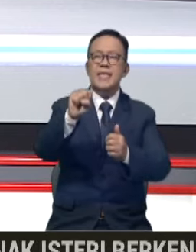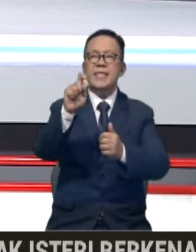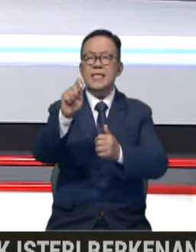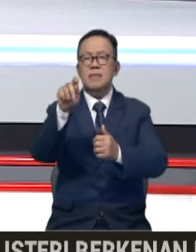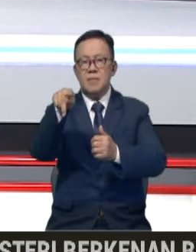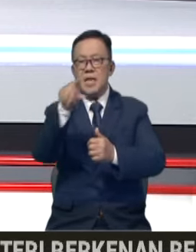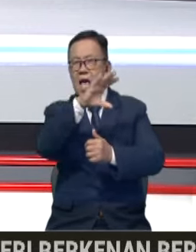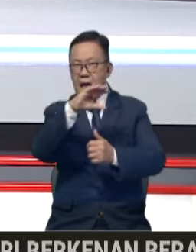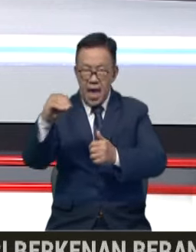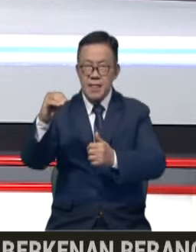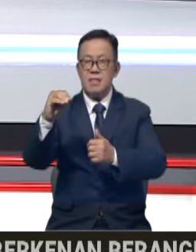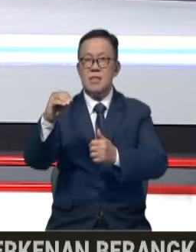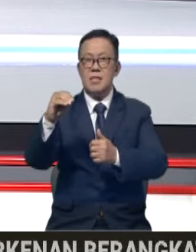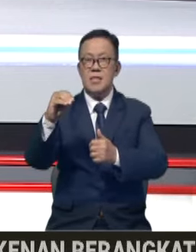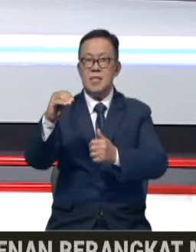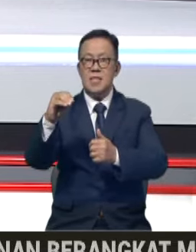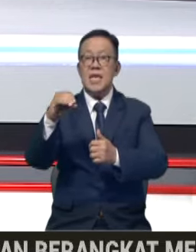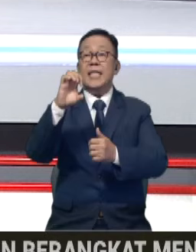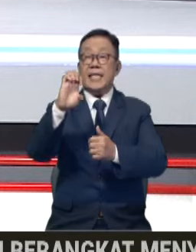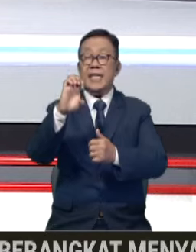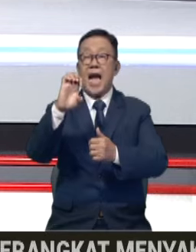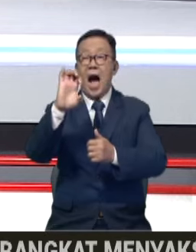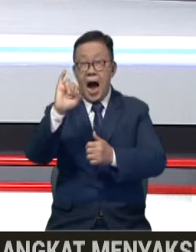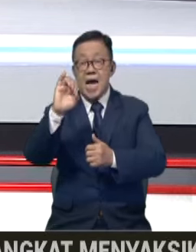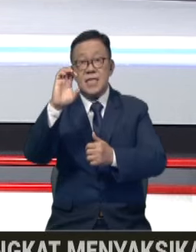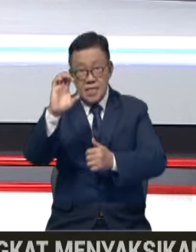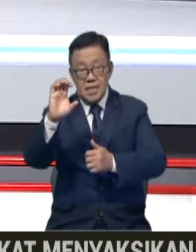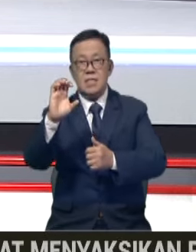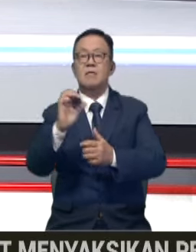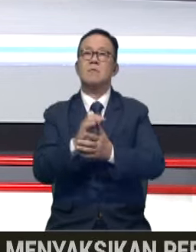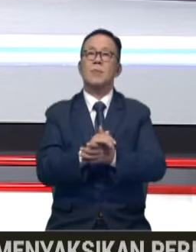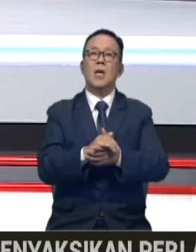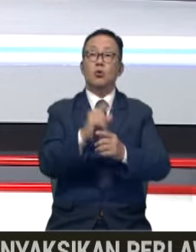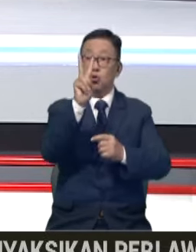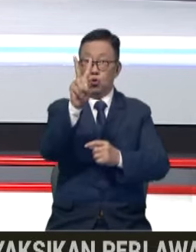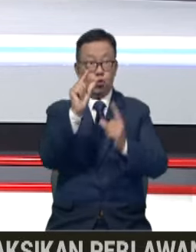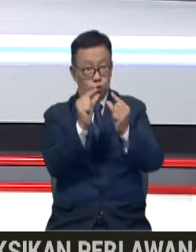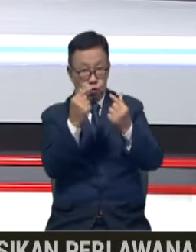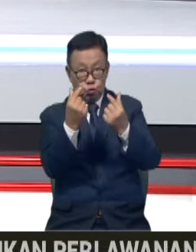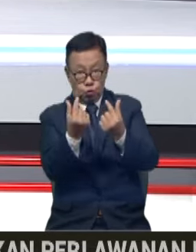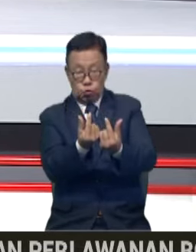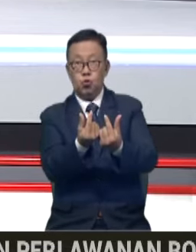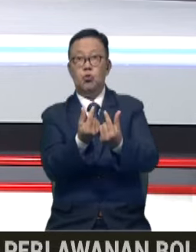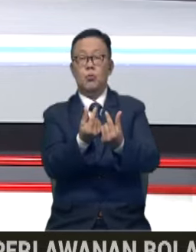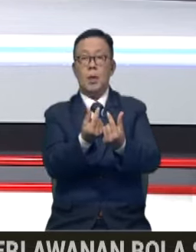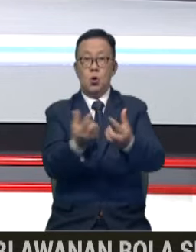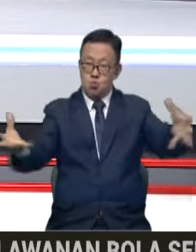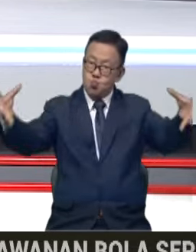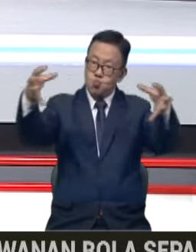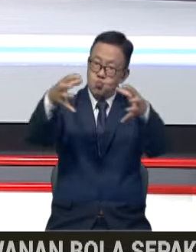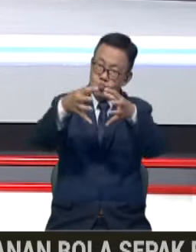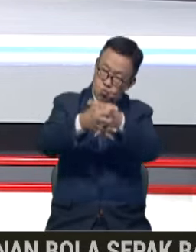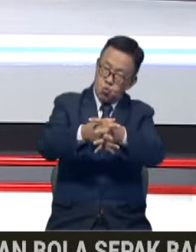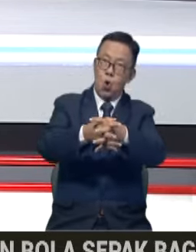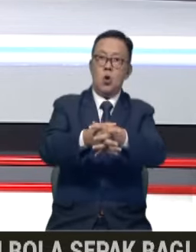dan Pusat Keusahawanan Inovasi EIC berusaha ke arah mewujudkan peluang pembelajaran untuk mengintegrasikan